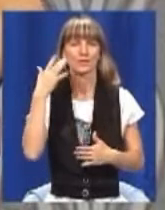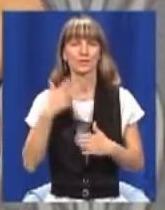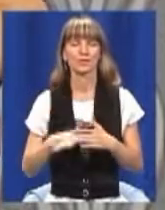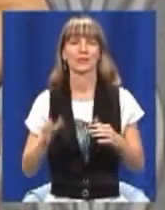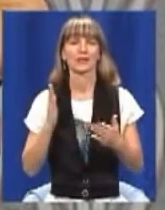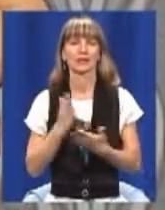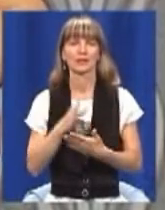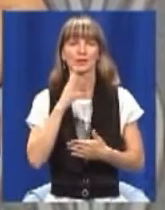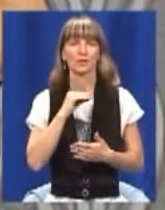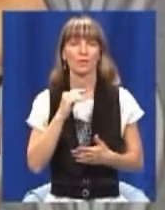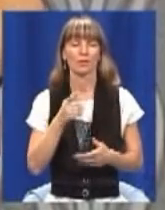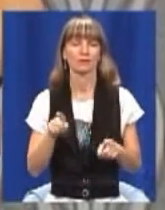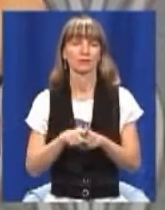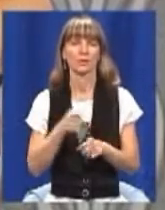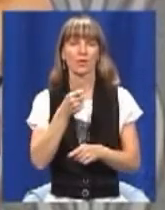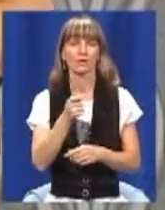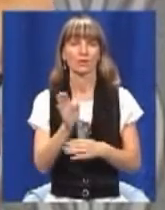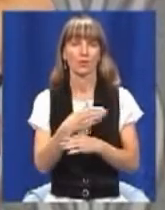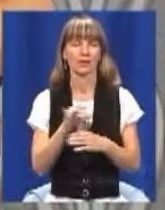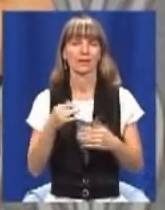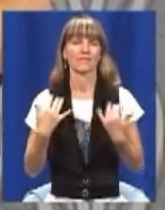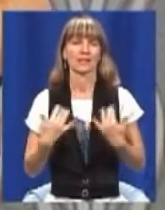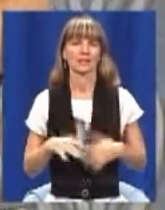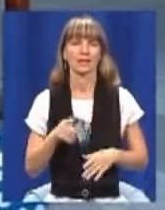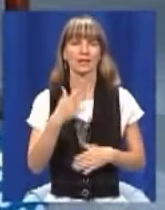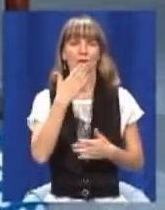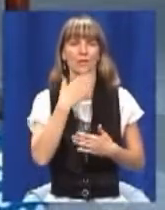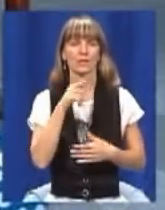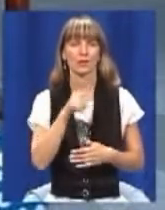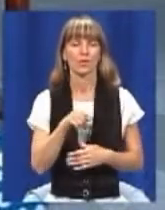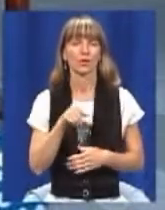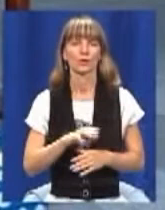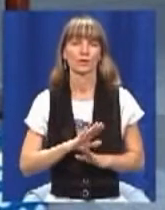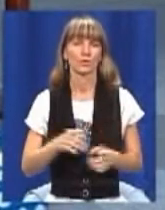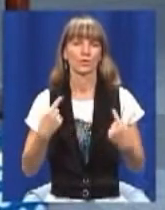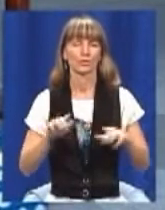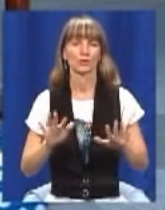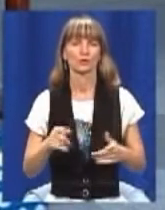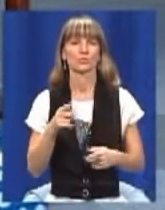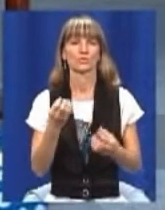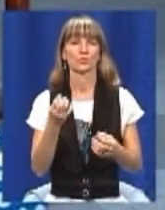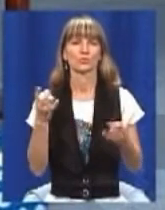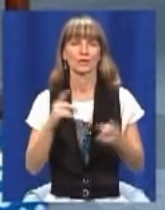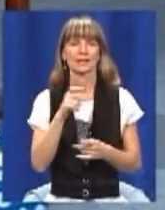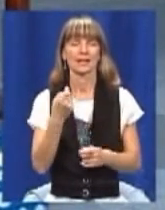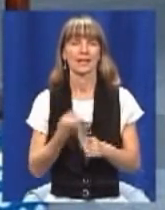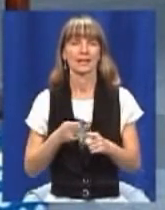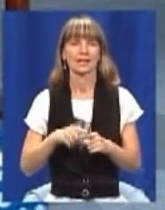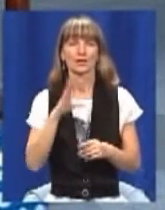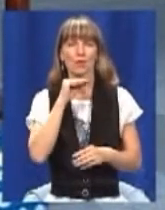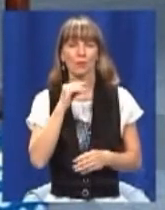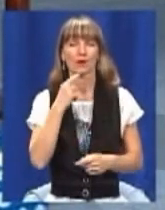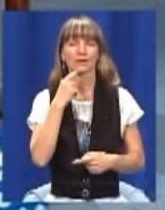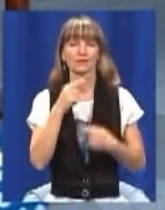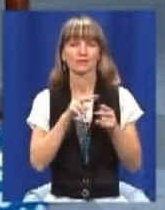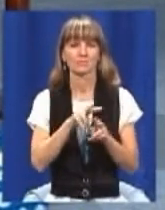є собака, начебто погодував, вигуляв і все добре, вона тебе кохає. А тут ні, а тут інший випадок. Тут ще потрібно за цією собачкою якось постійно